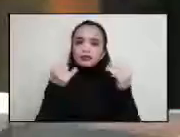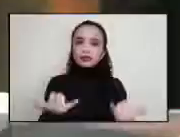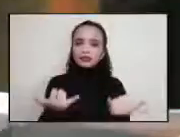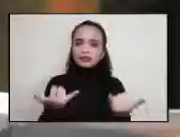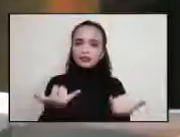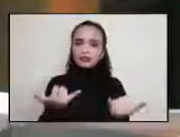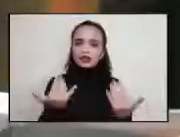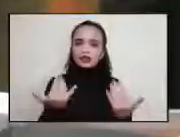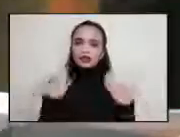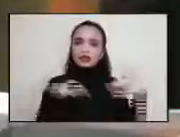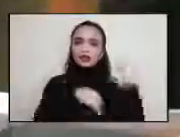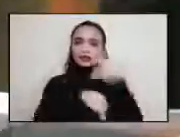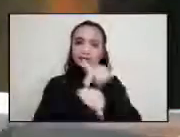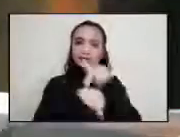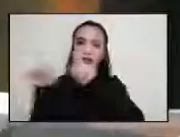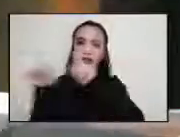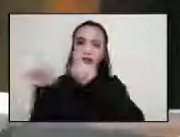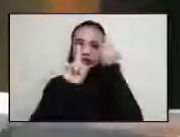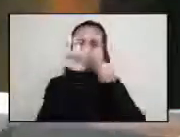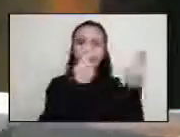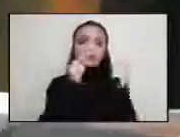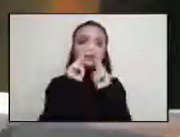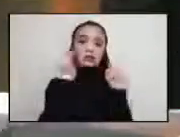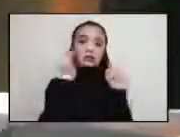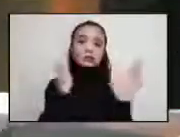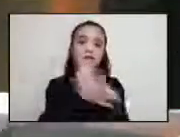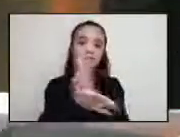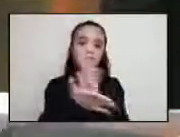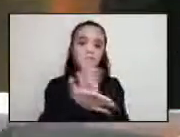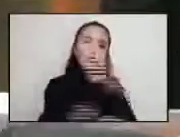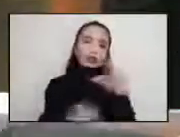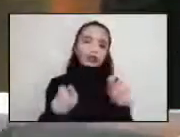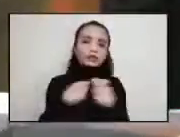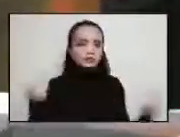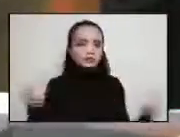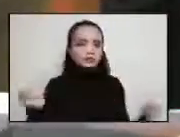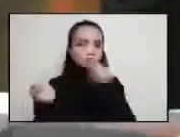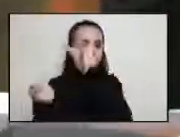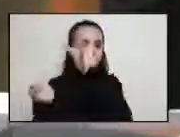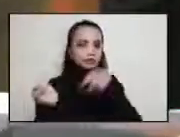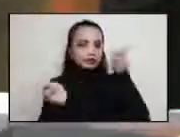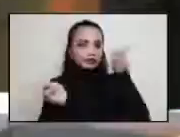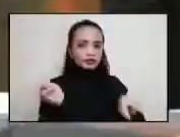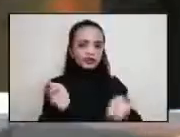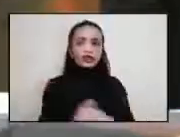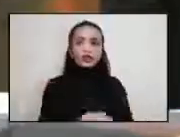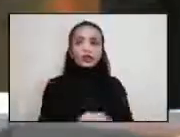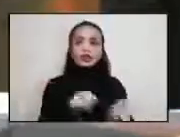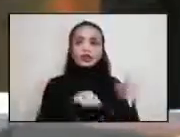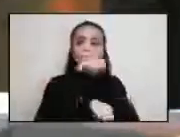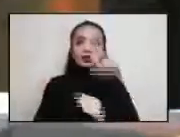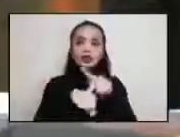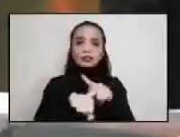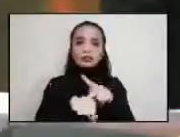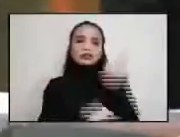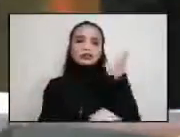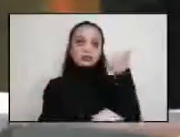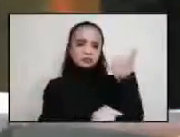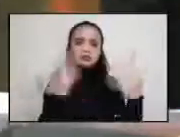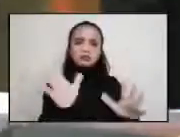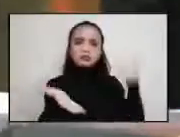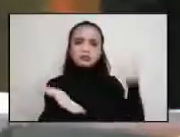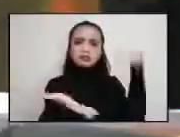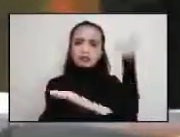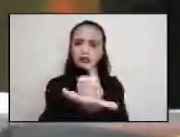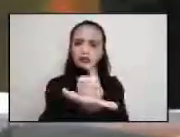Usapang bakuna pa rin tayo kung ano po yung mauunang maaprubahan ng FDA, doon po tayo magtiwala. Yun lang. Yung Pfizer kasi,